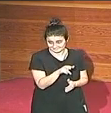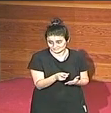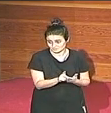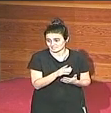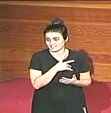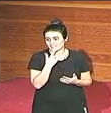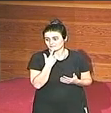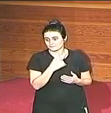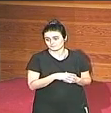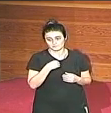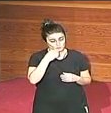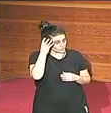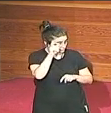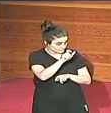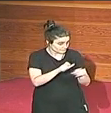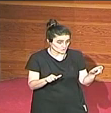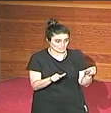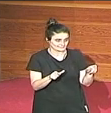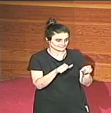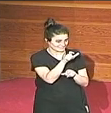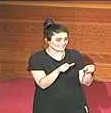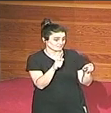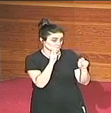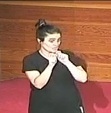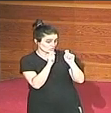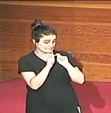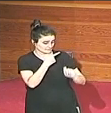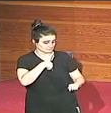pertsonek eta kazetariok ardura handia daukagula